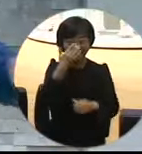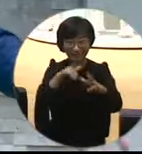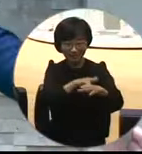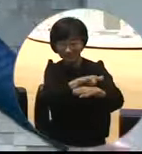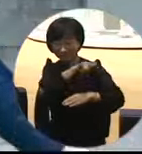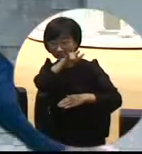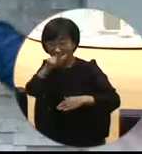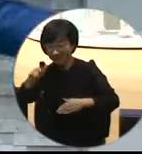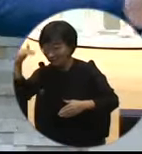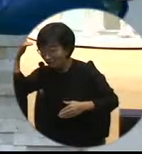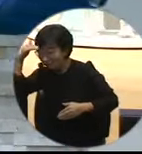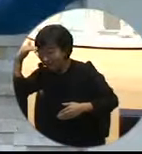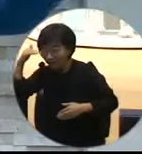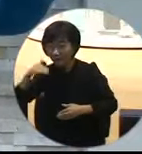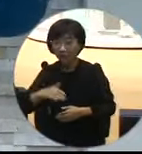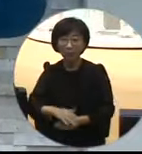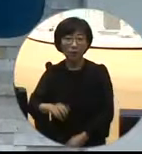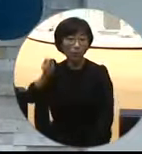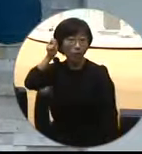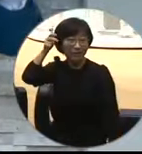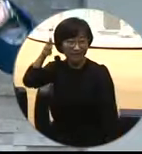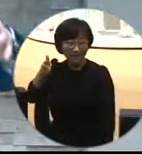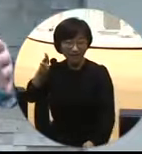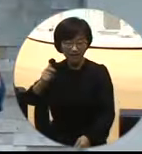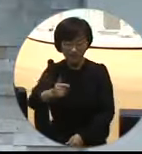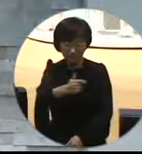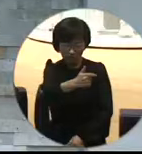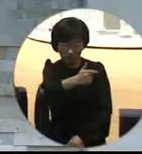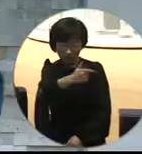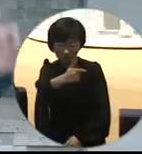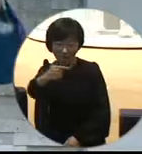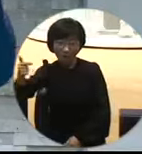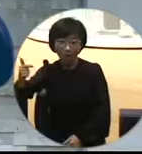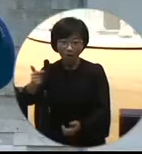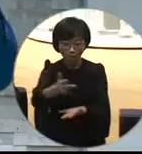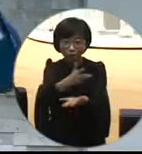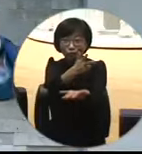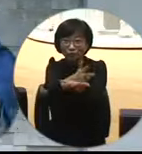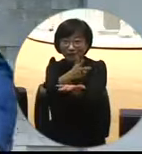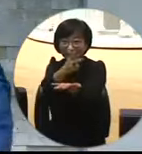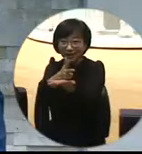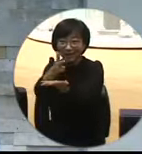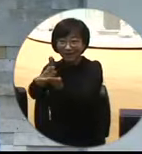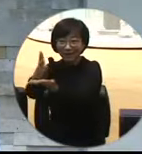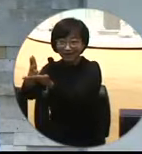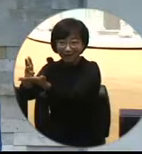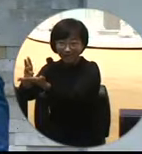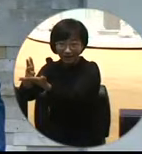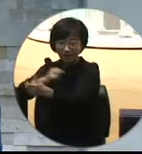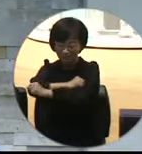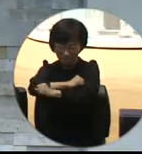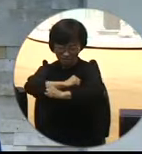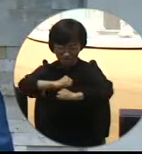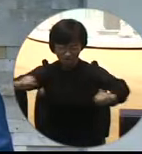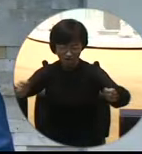호텔이 큰 버스 주차장이요. 안식일날 한 대도 안 움직여요.